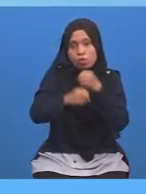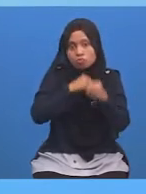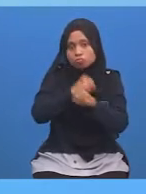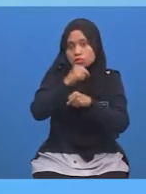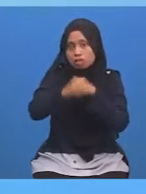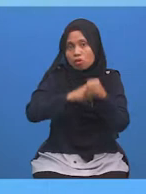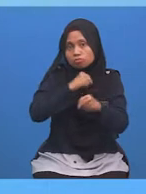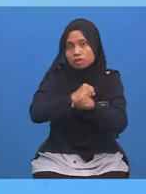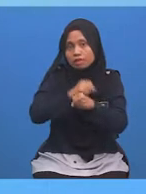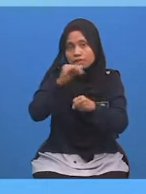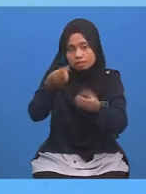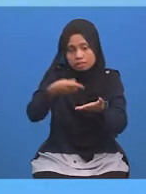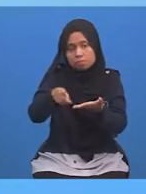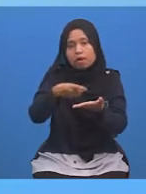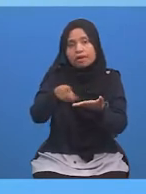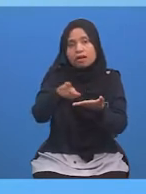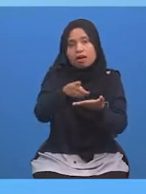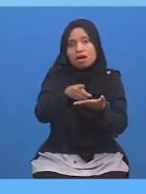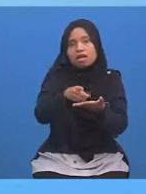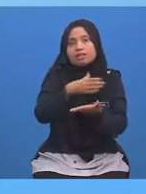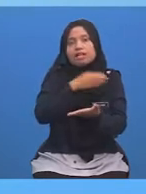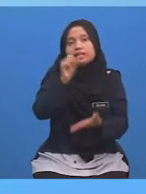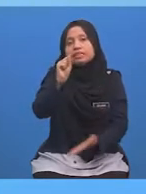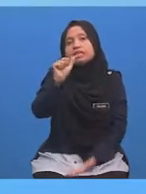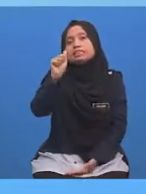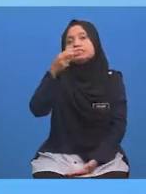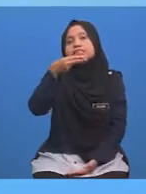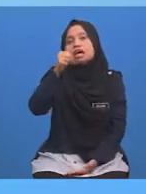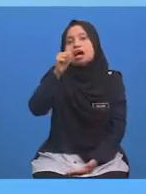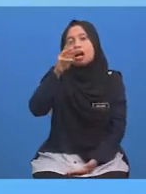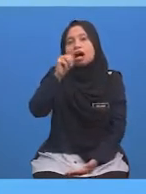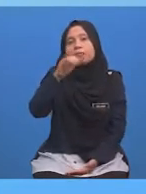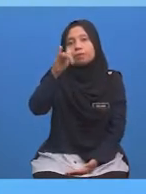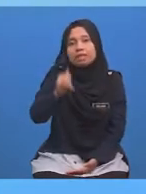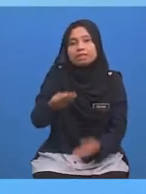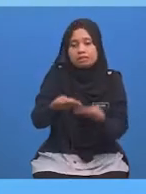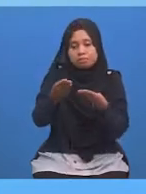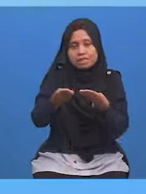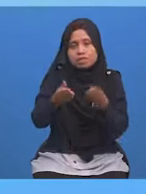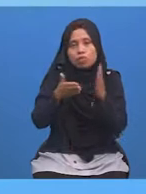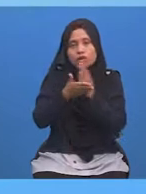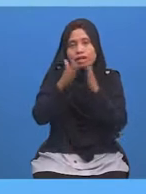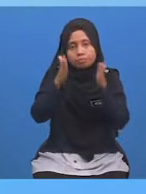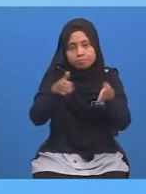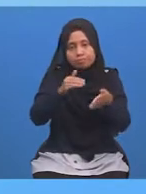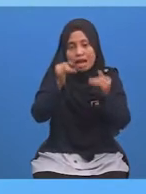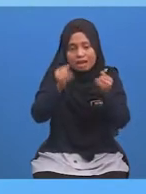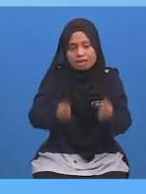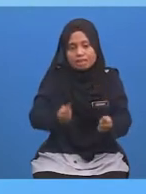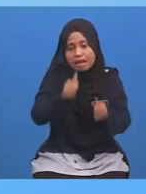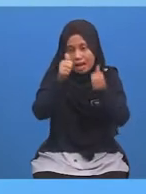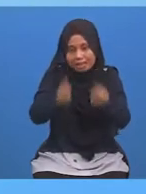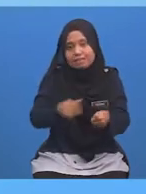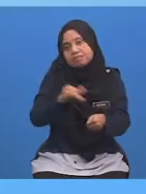tahunan yang dibayar serta saham yang dibeli oleh ahlinya.